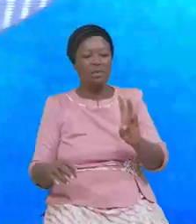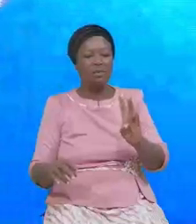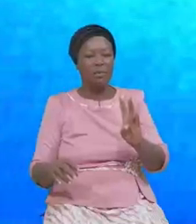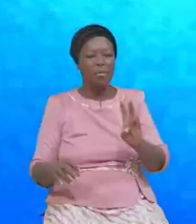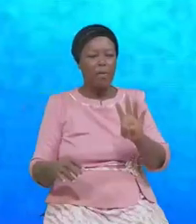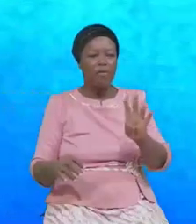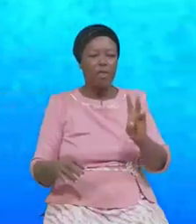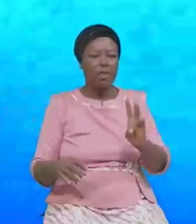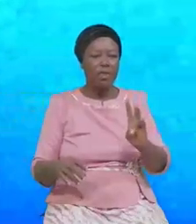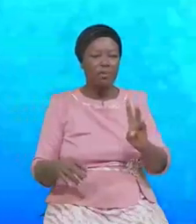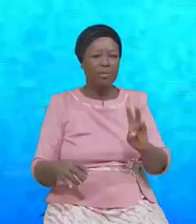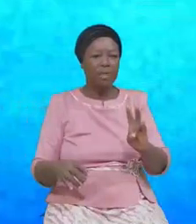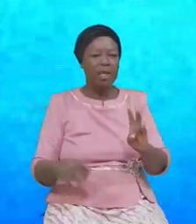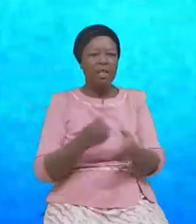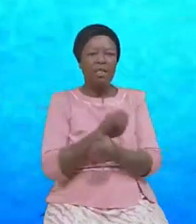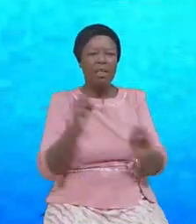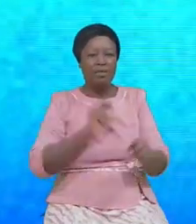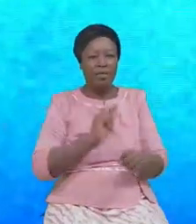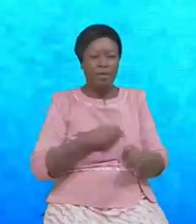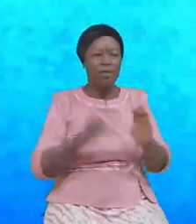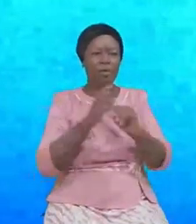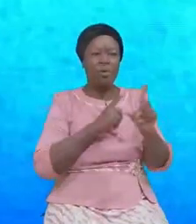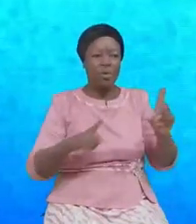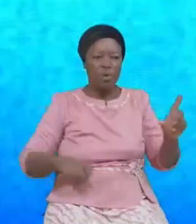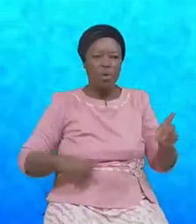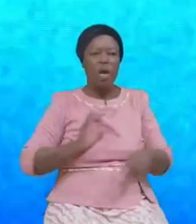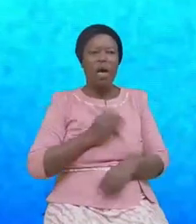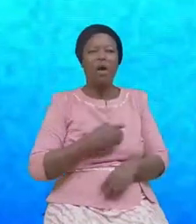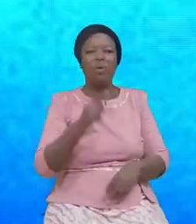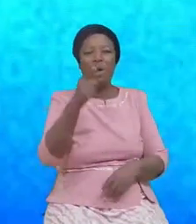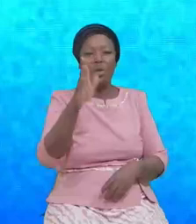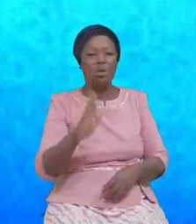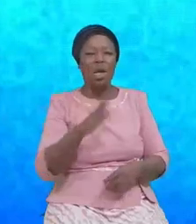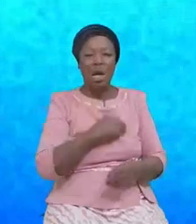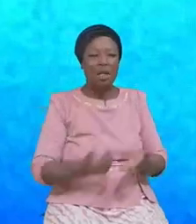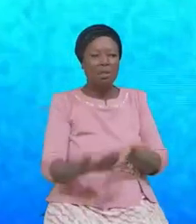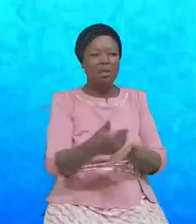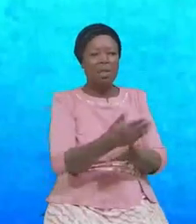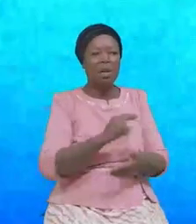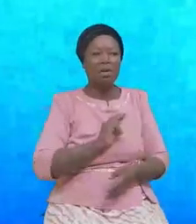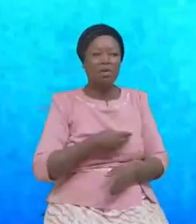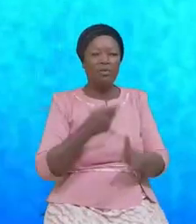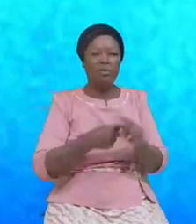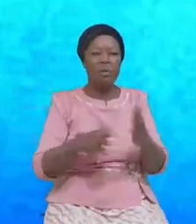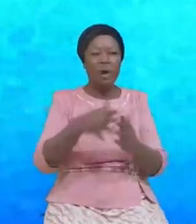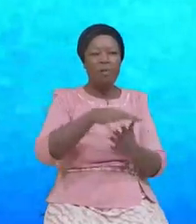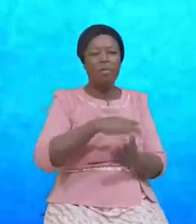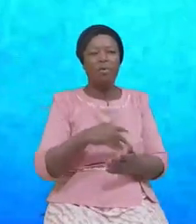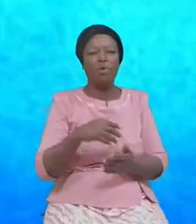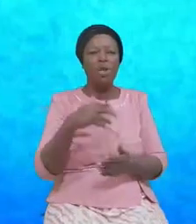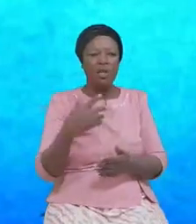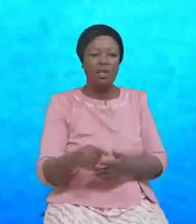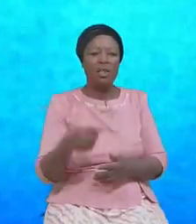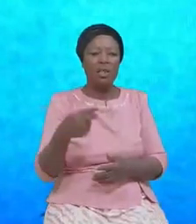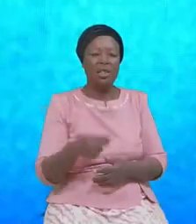sauve-nous, Éternel notre Dieu, et rassemble-nous du milieu des nations, afin